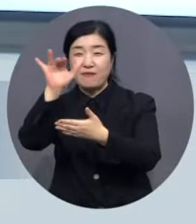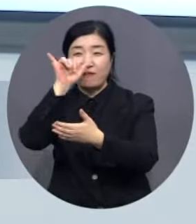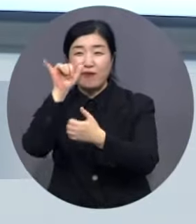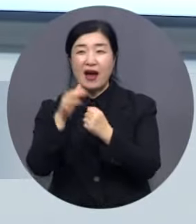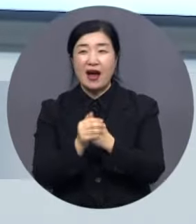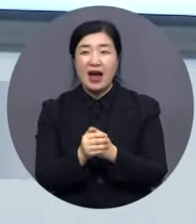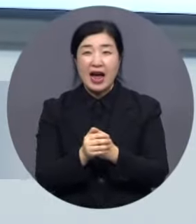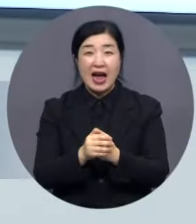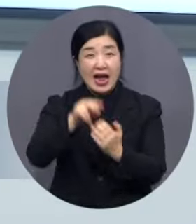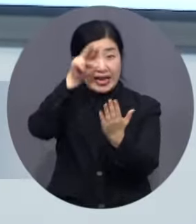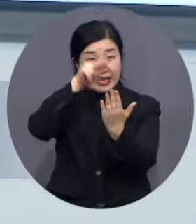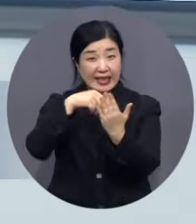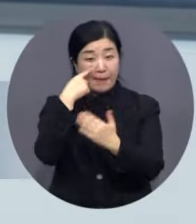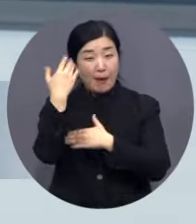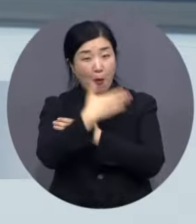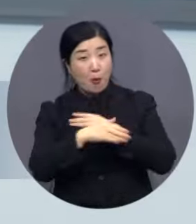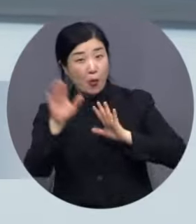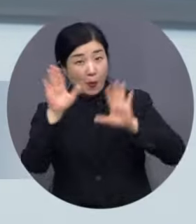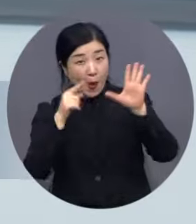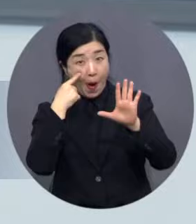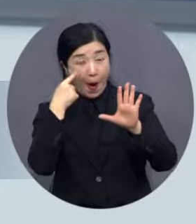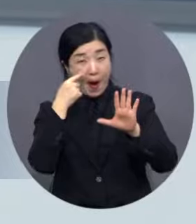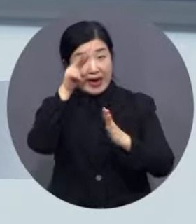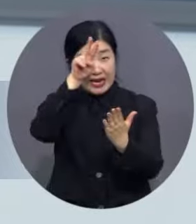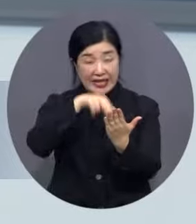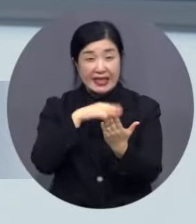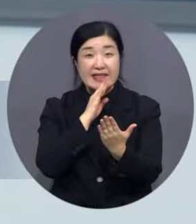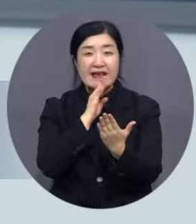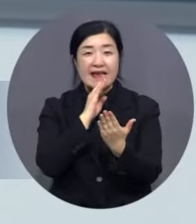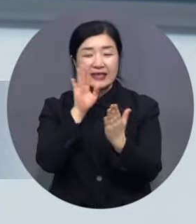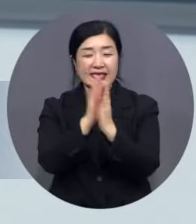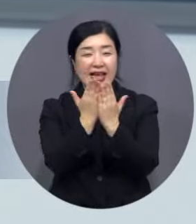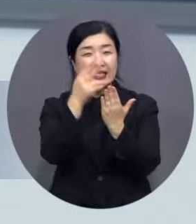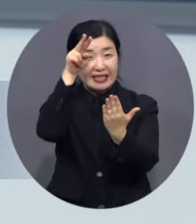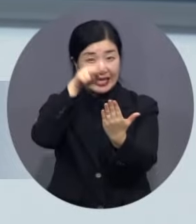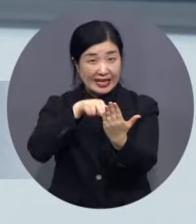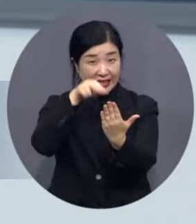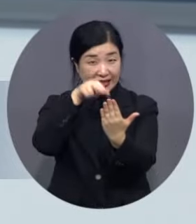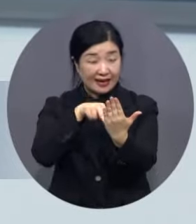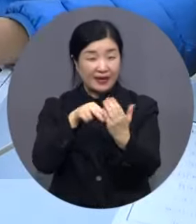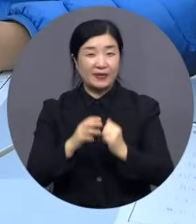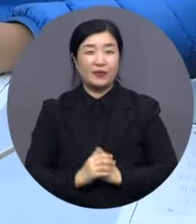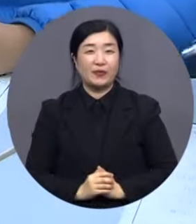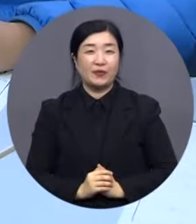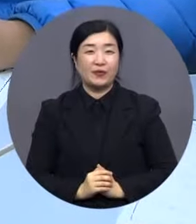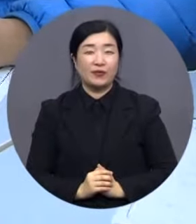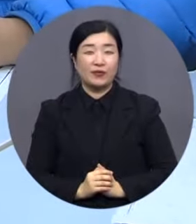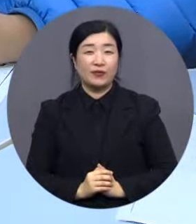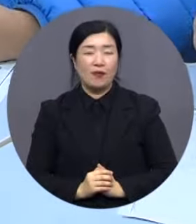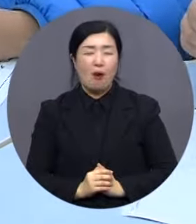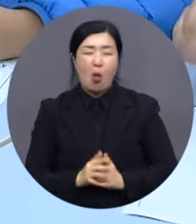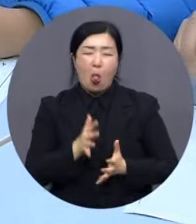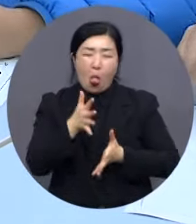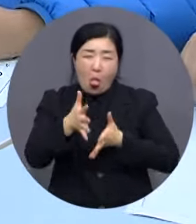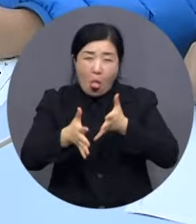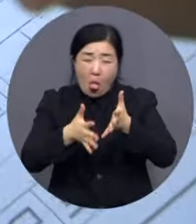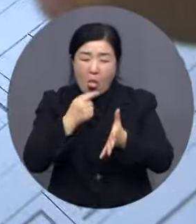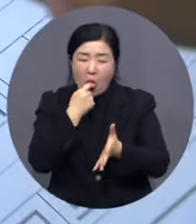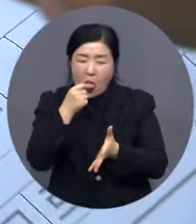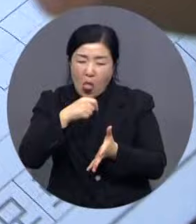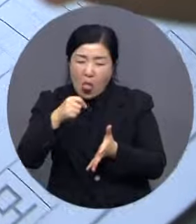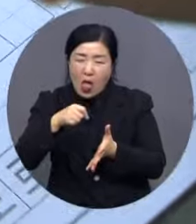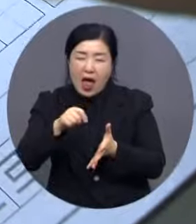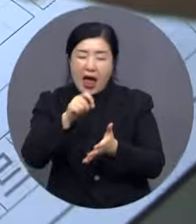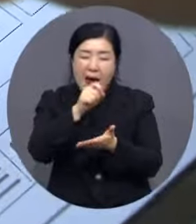한번 몸으로 해보자. 읽다. 읽다. 책을 읽다. 서툴지만 연필로 한 글자